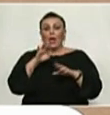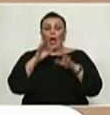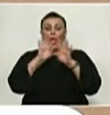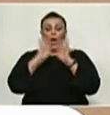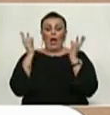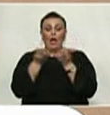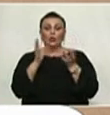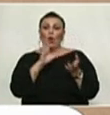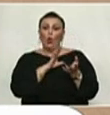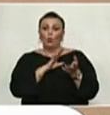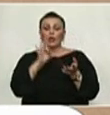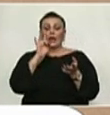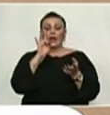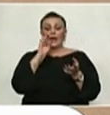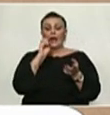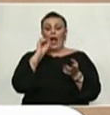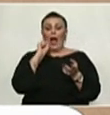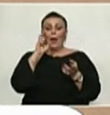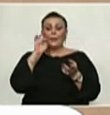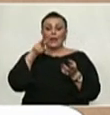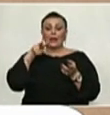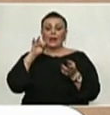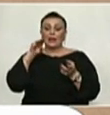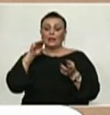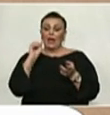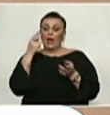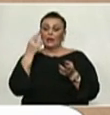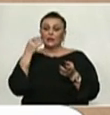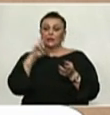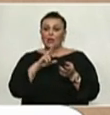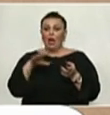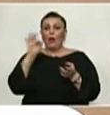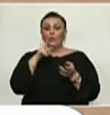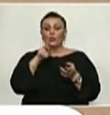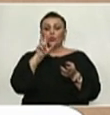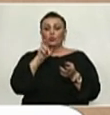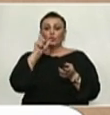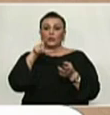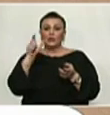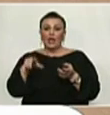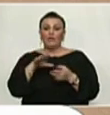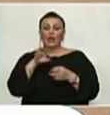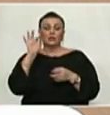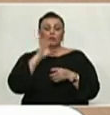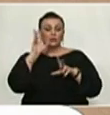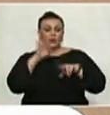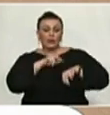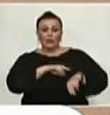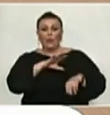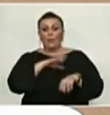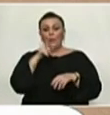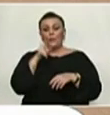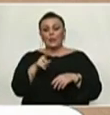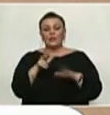olaraq reabilitasiya müəssisələrimizdə 1300 nəfər xüsusi xidmət, reabilitasiya xidmətləri gördü.